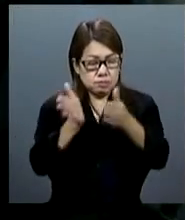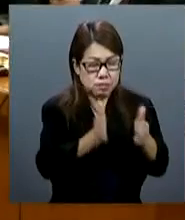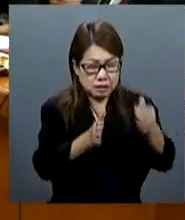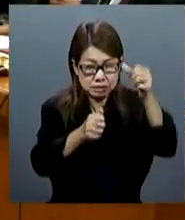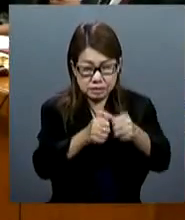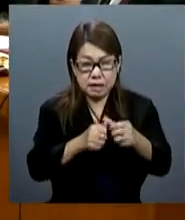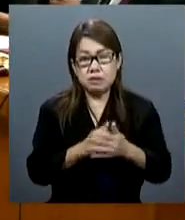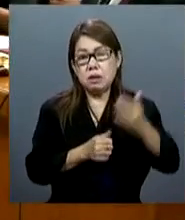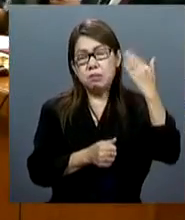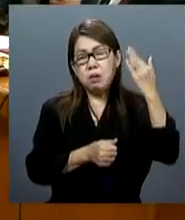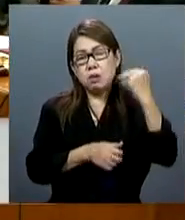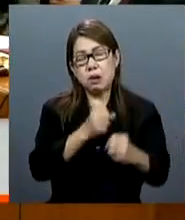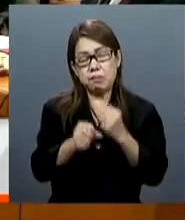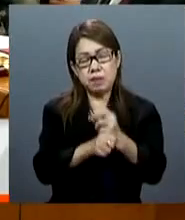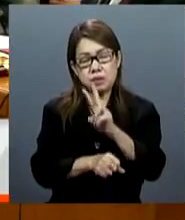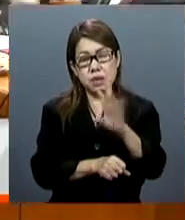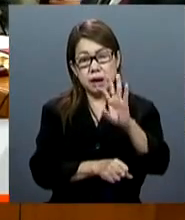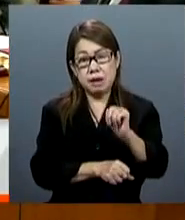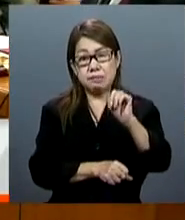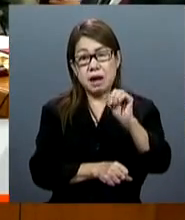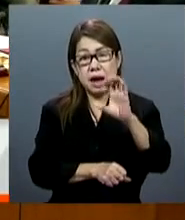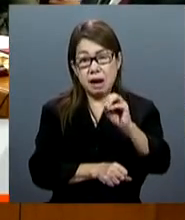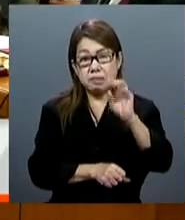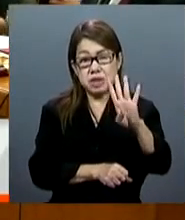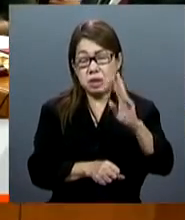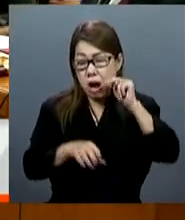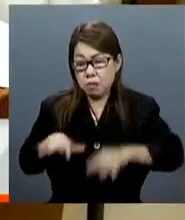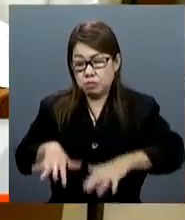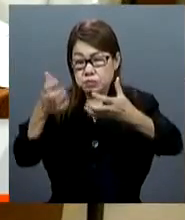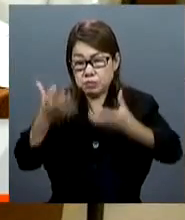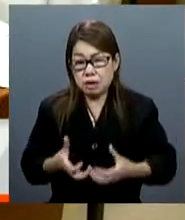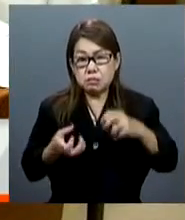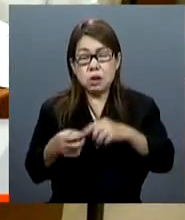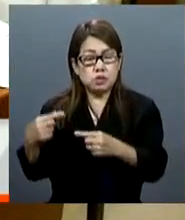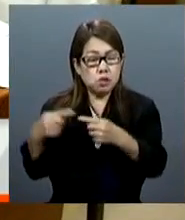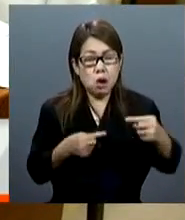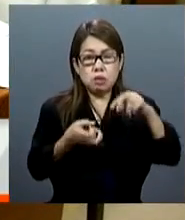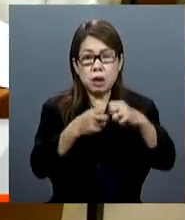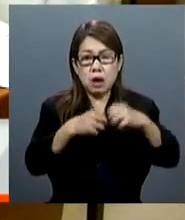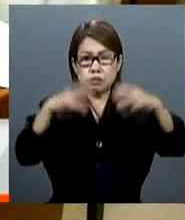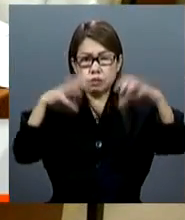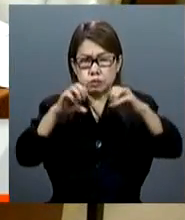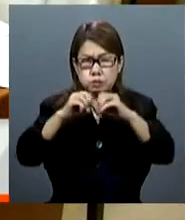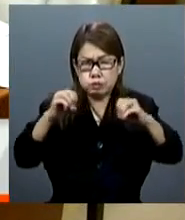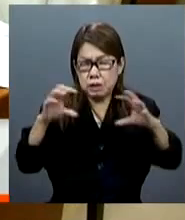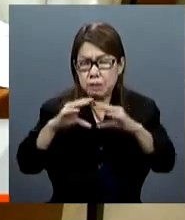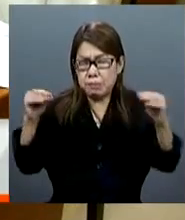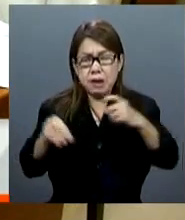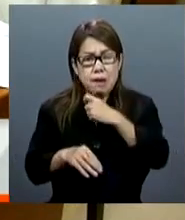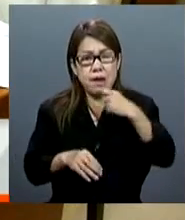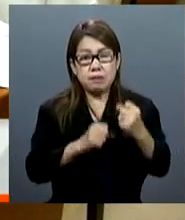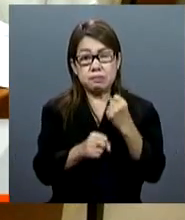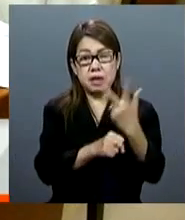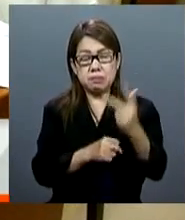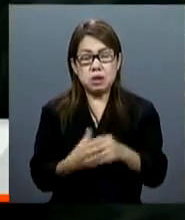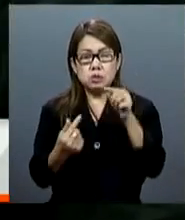ากปี2554ได้เกิดน้ำท่วมใหญ่และยังประสบปัญหาภัยแล้งต่อเนื่องมานานถึง3ปีเพราะการบริหารจัดการน้